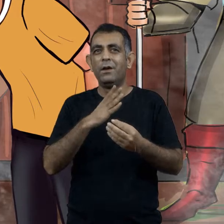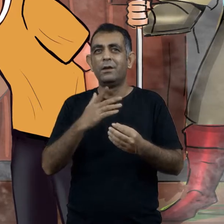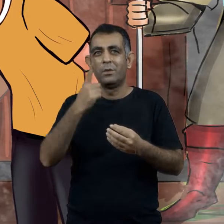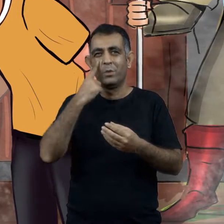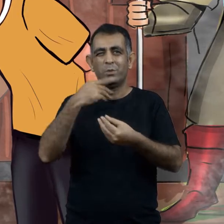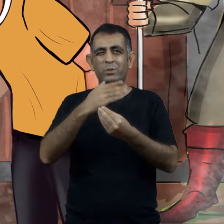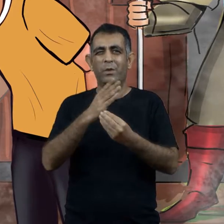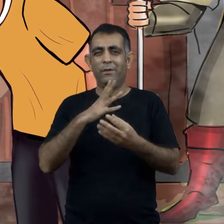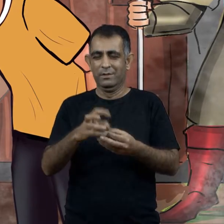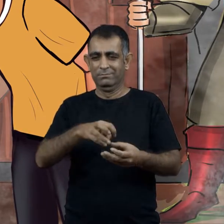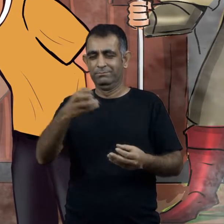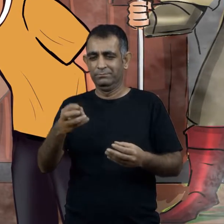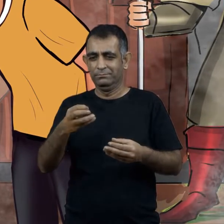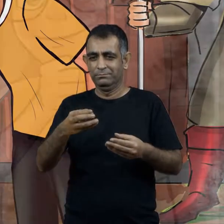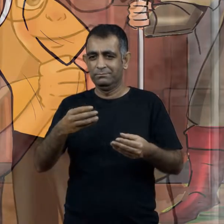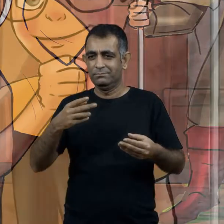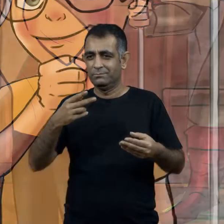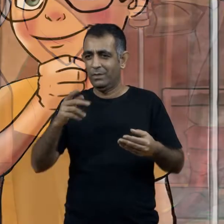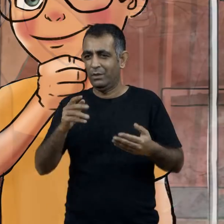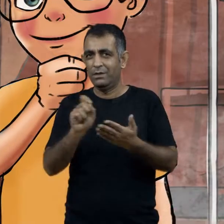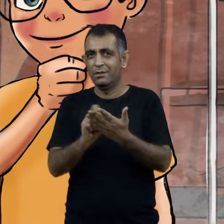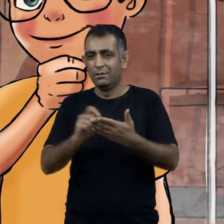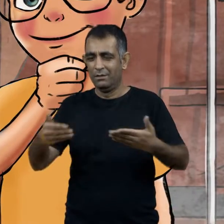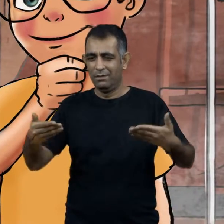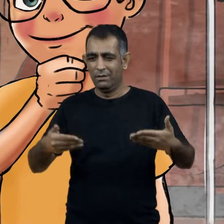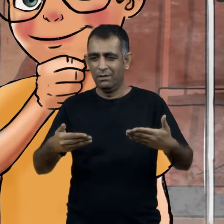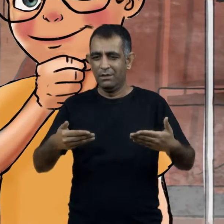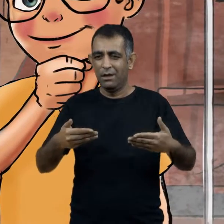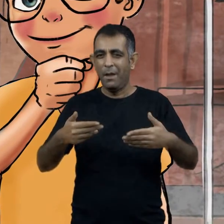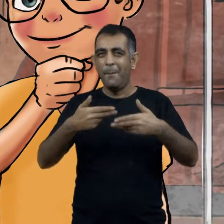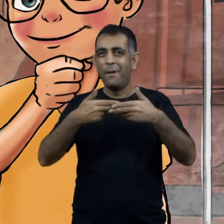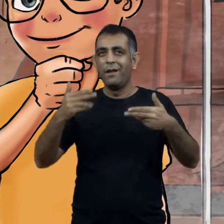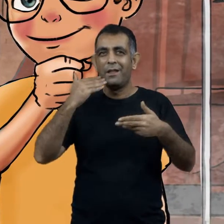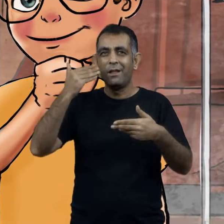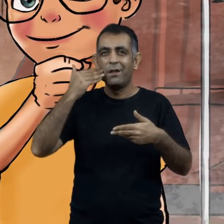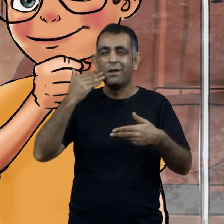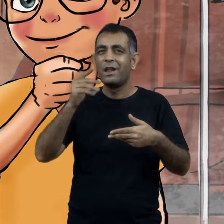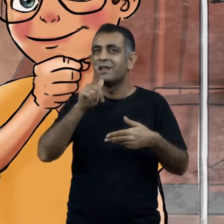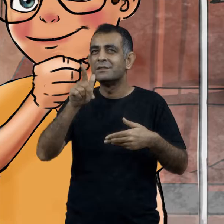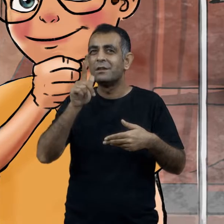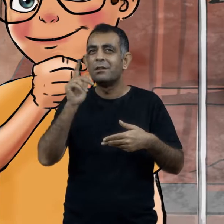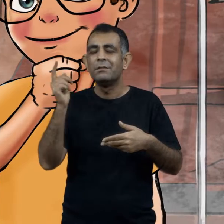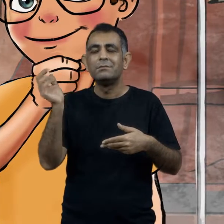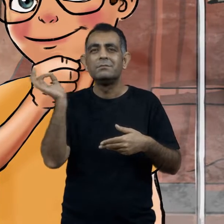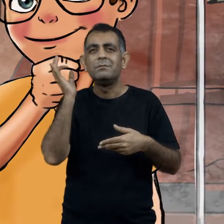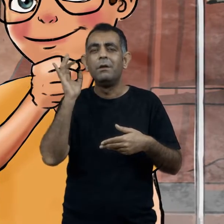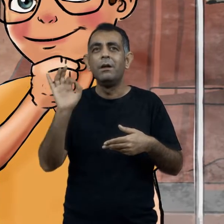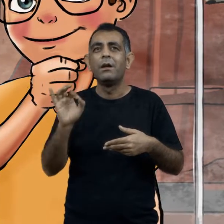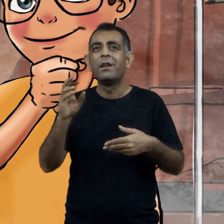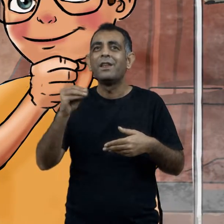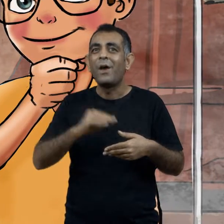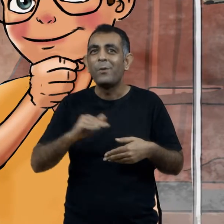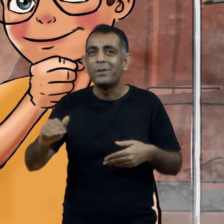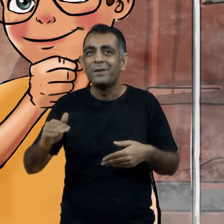soğan vardı. Notu alıp okumaya başladı. Ve birden masalcı ninenin sesi Şirin'in kulaklarında